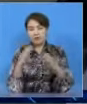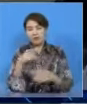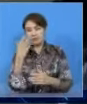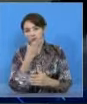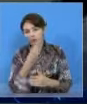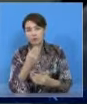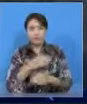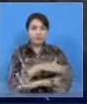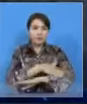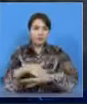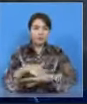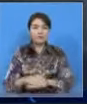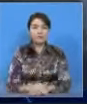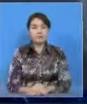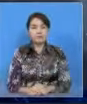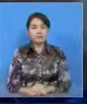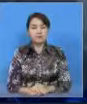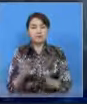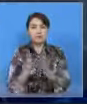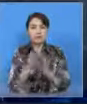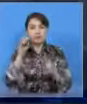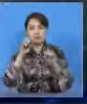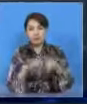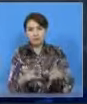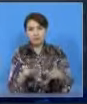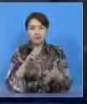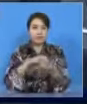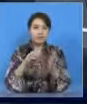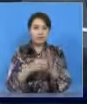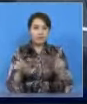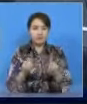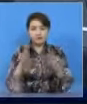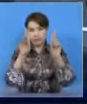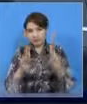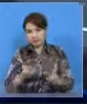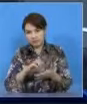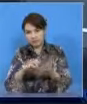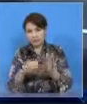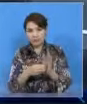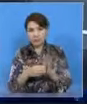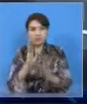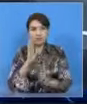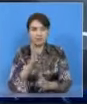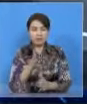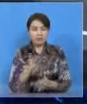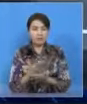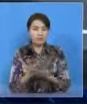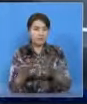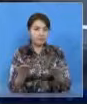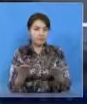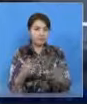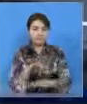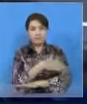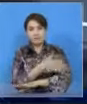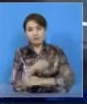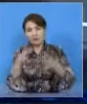внешний облик улиц. Единственная просьба, да, с мусором. Так что мы специально вот эти баки поставили, чтобы уже хоть на улицах